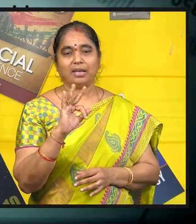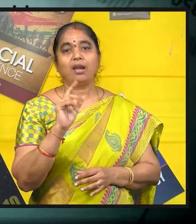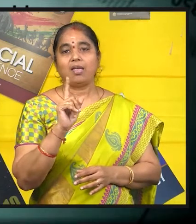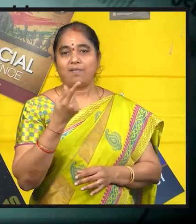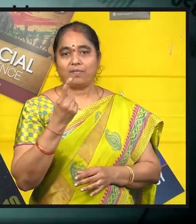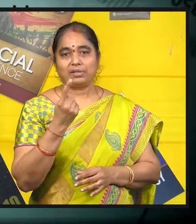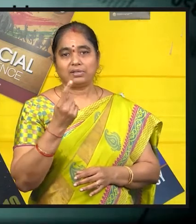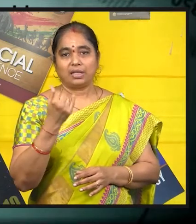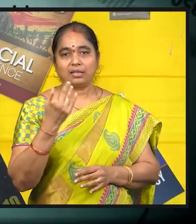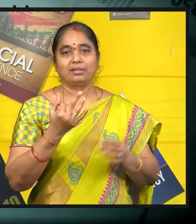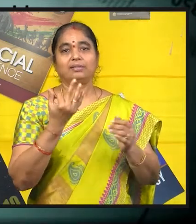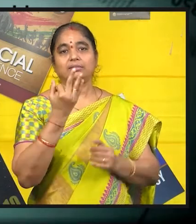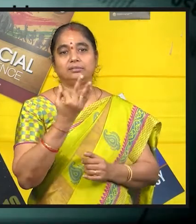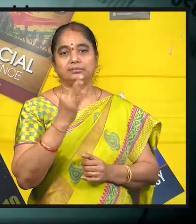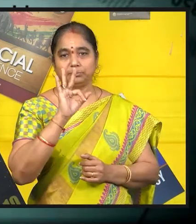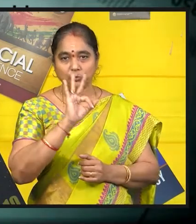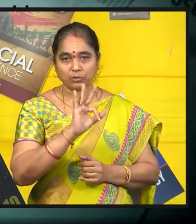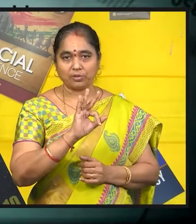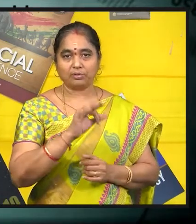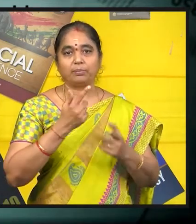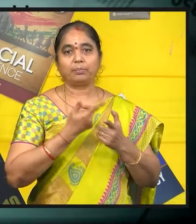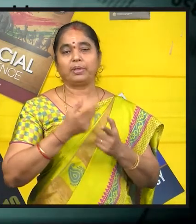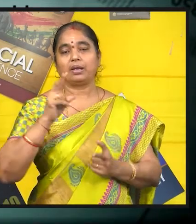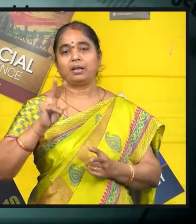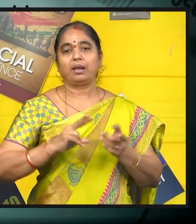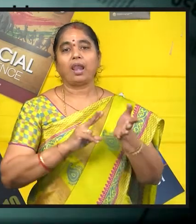அப்போ என்னன்னு சொன்னால் 3n² அப்போ